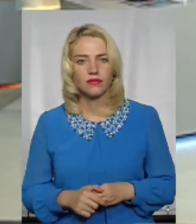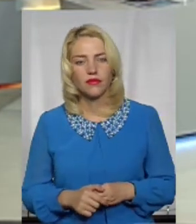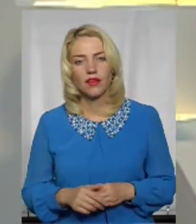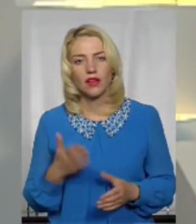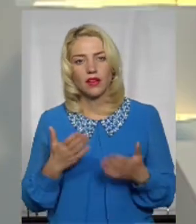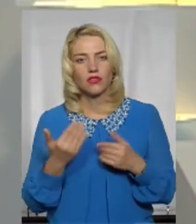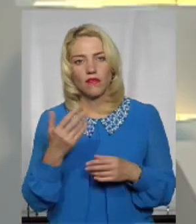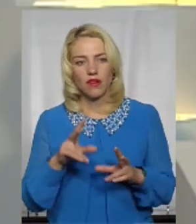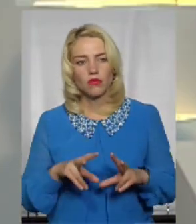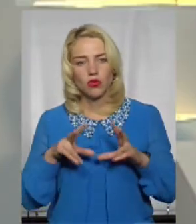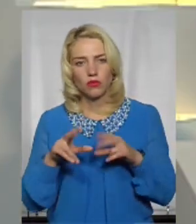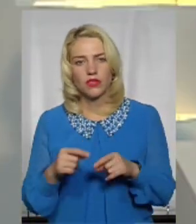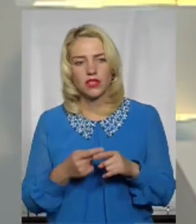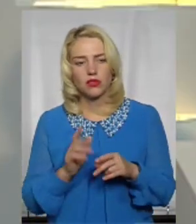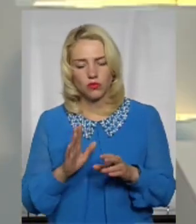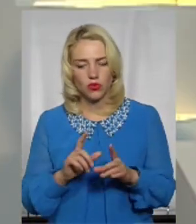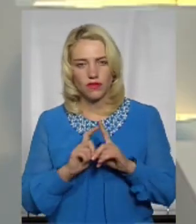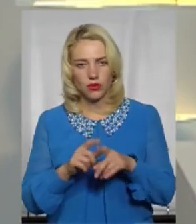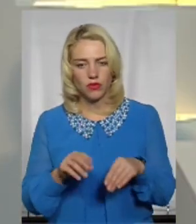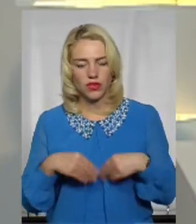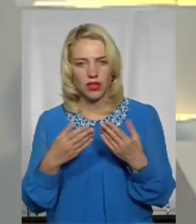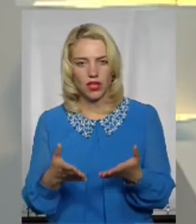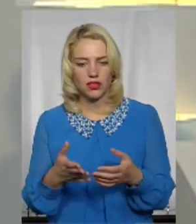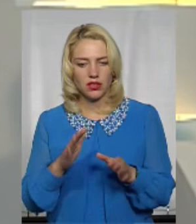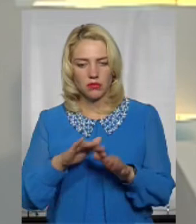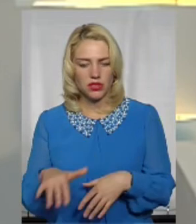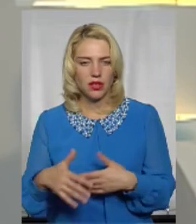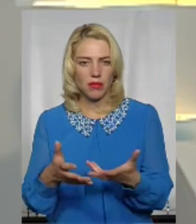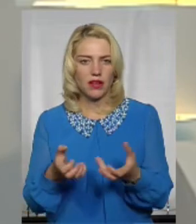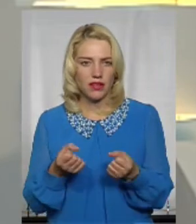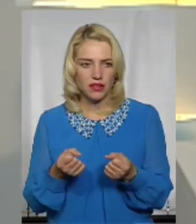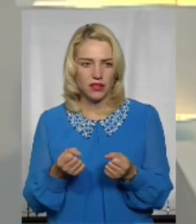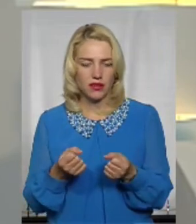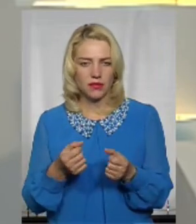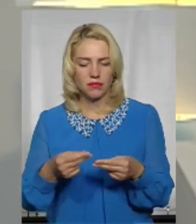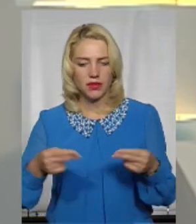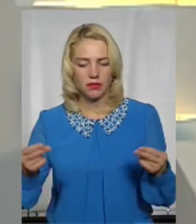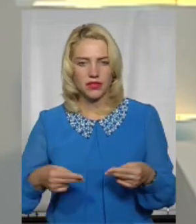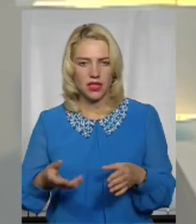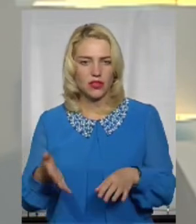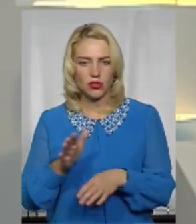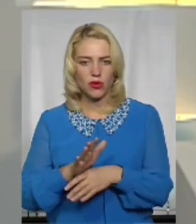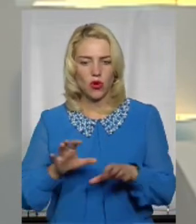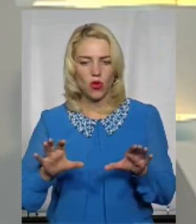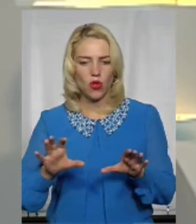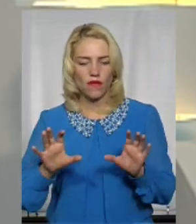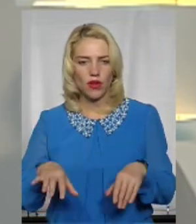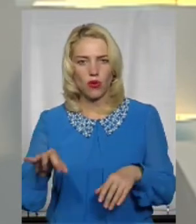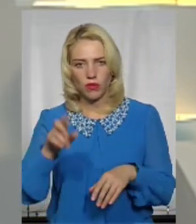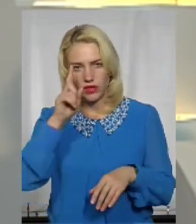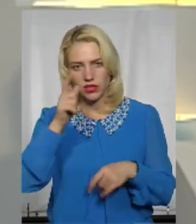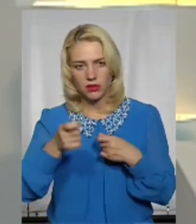вам обіцяли, то відповідь буде надана після прийняття, тобто підписання розпорядження голови обласної